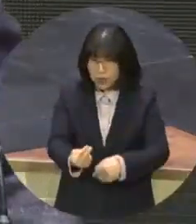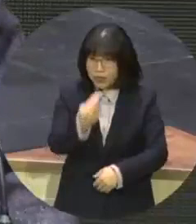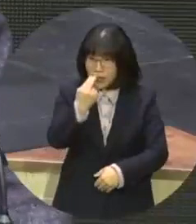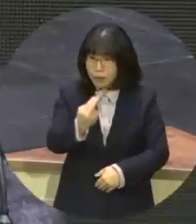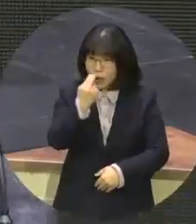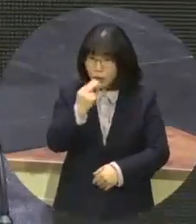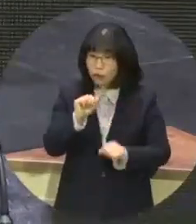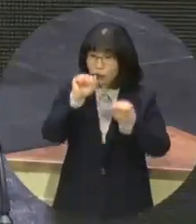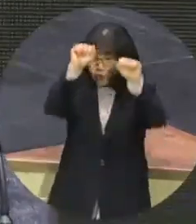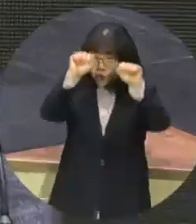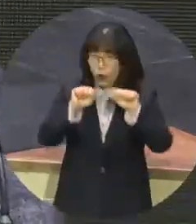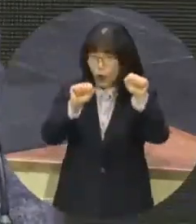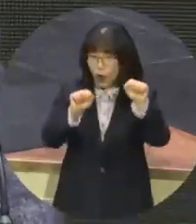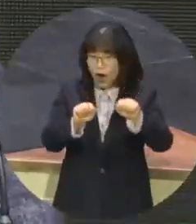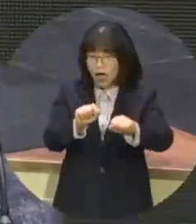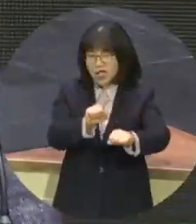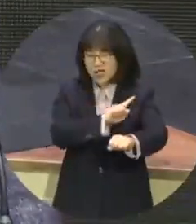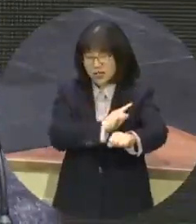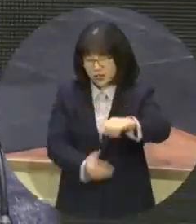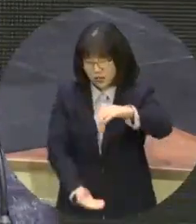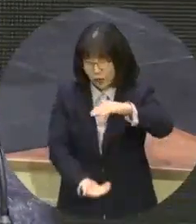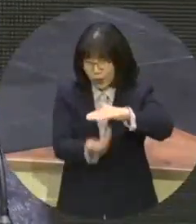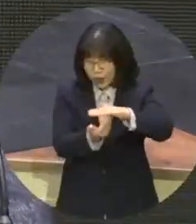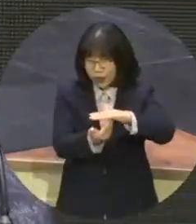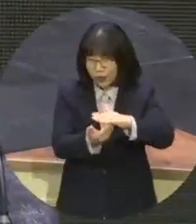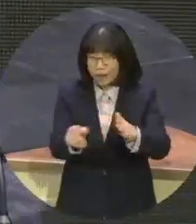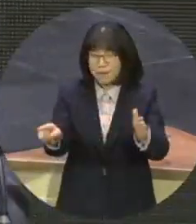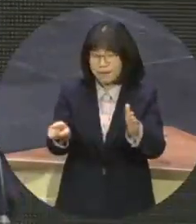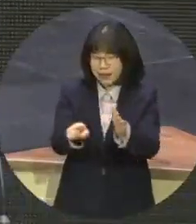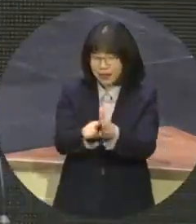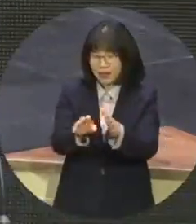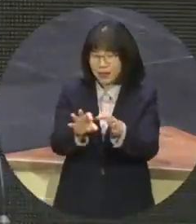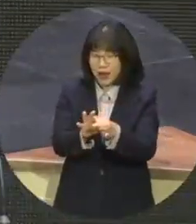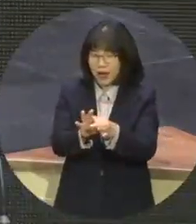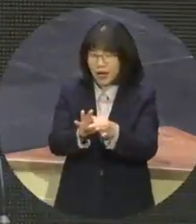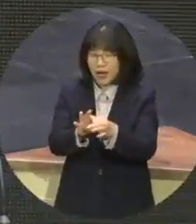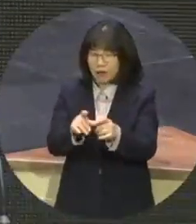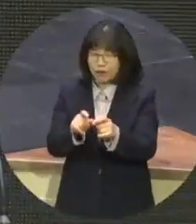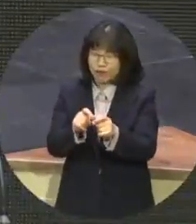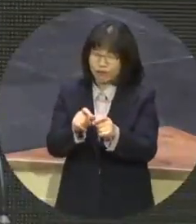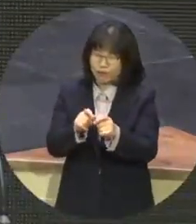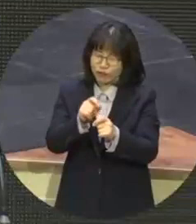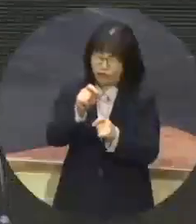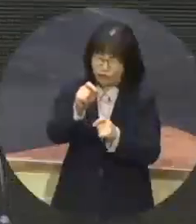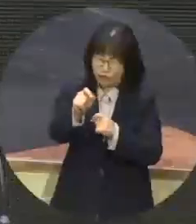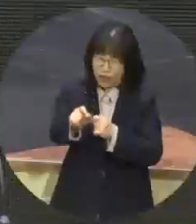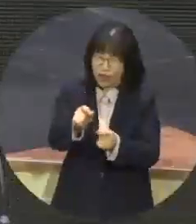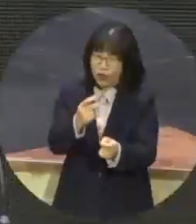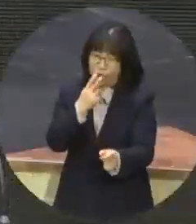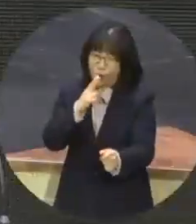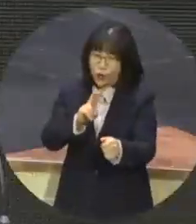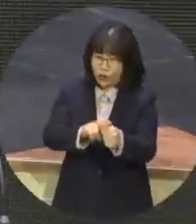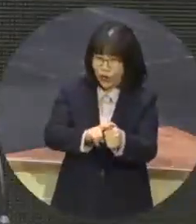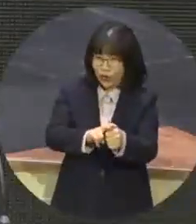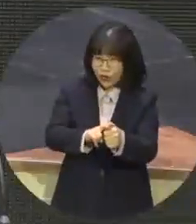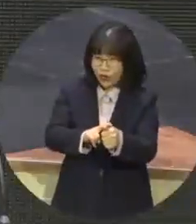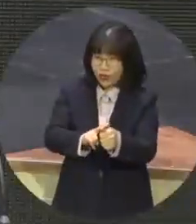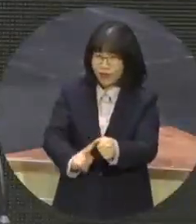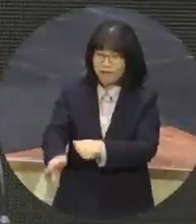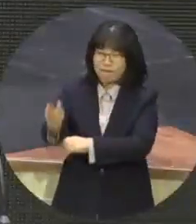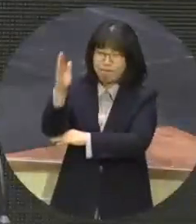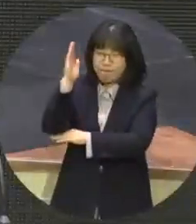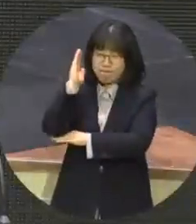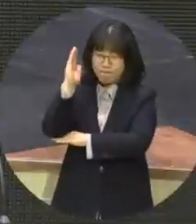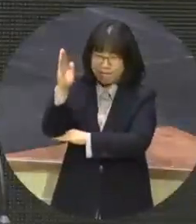생명운동가 서밋 또 그렇게 믿음의 무한도전이라는 주제를 가지고 안류 특강을 제가 그리고 개강